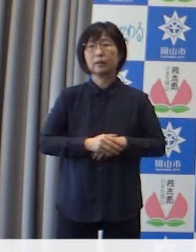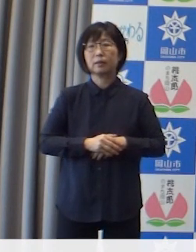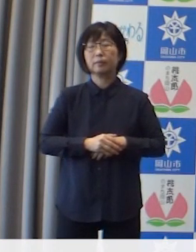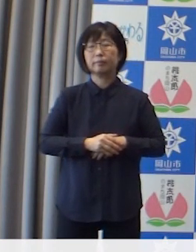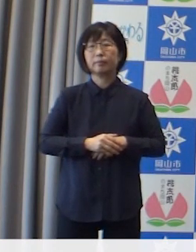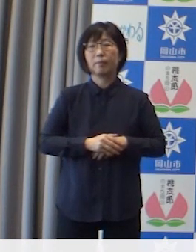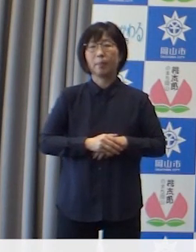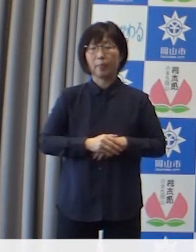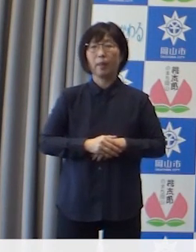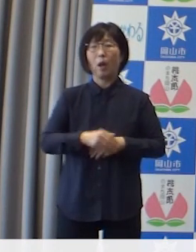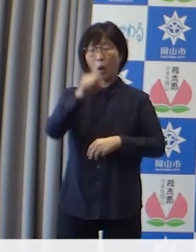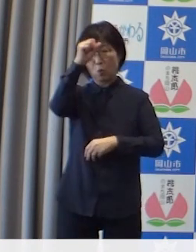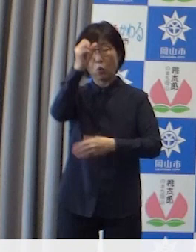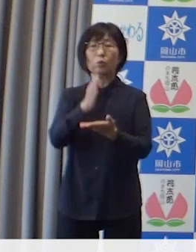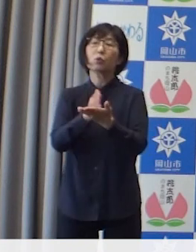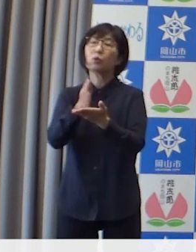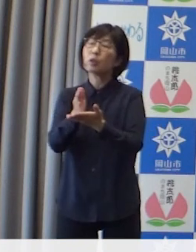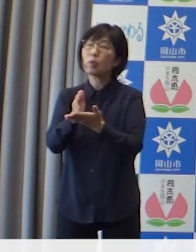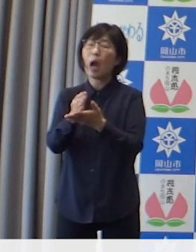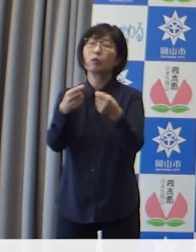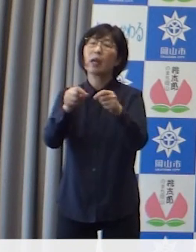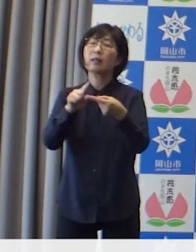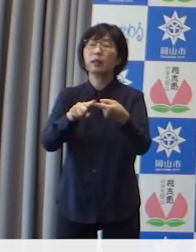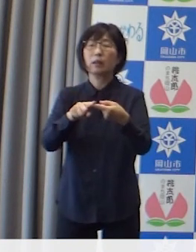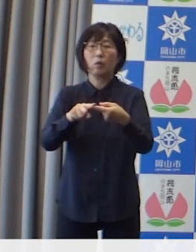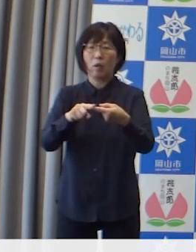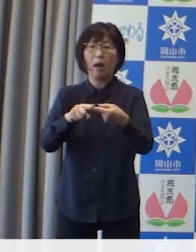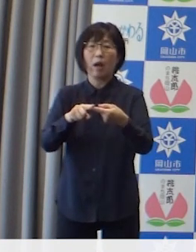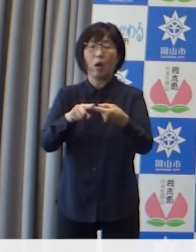れども、そういう、